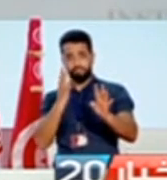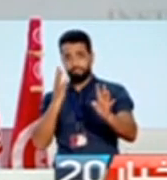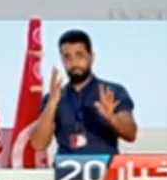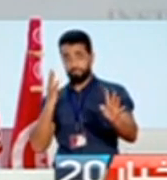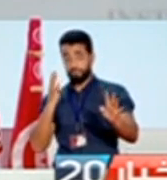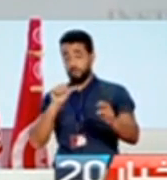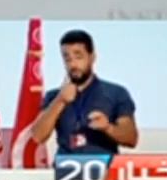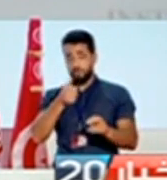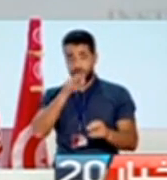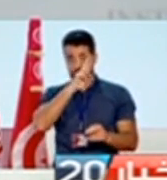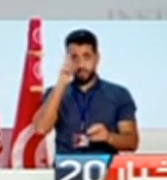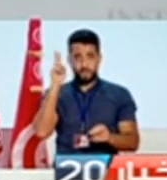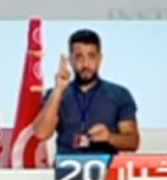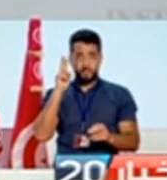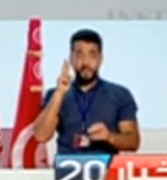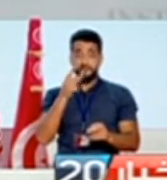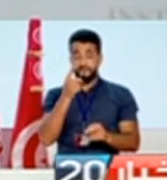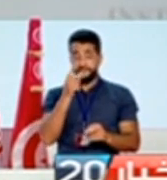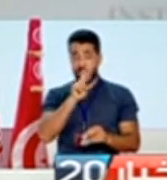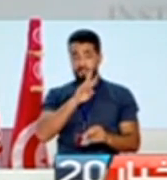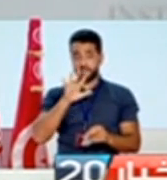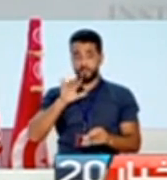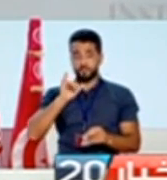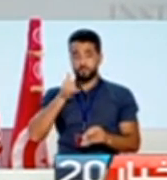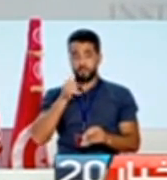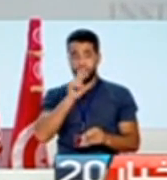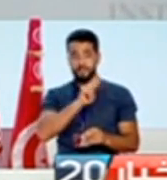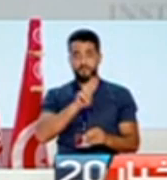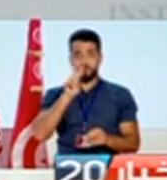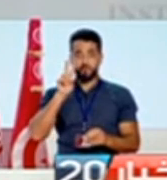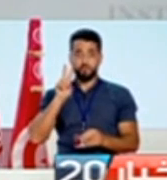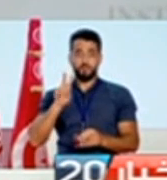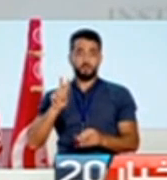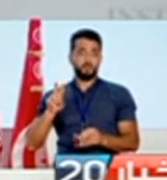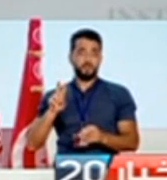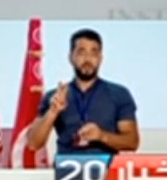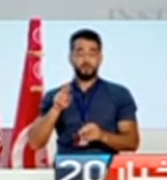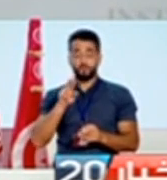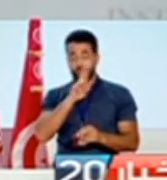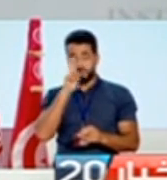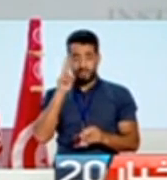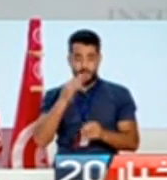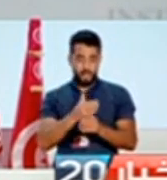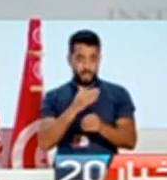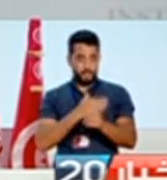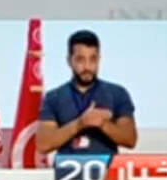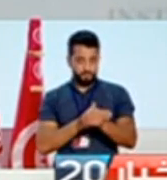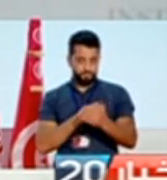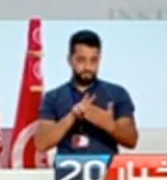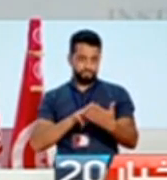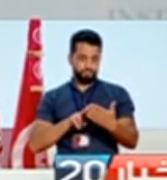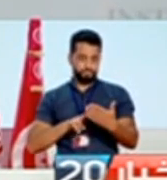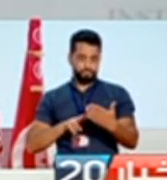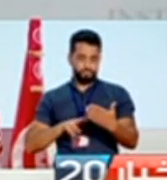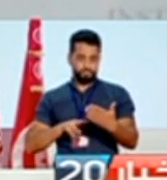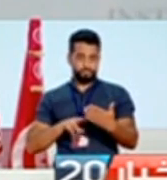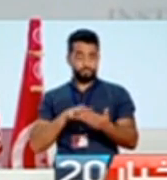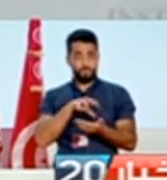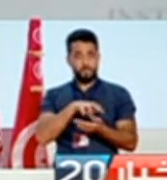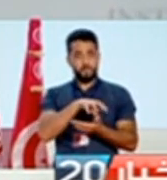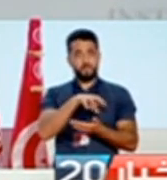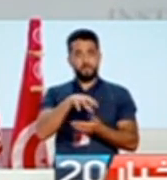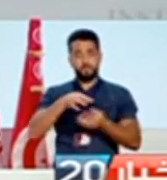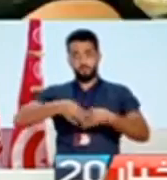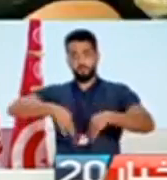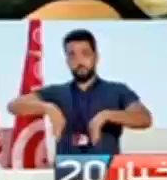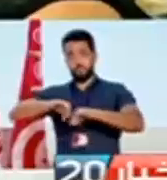الاقتراع في اليوم الأخير للتصويت، وأن يتثبتوا قبل كل ذلك من مراكزهم